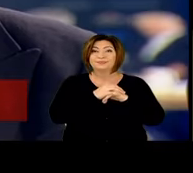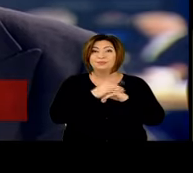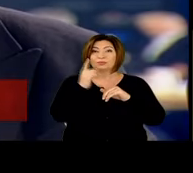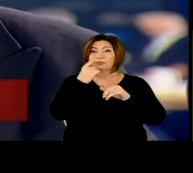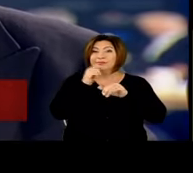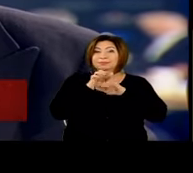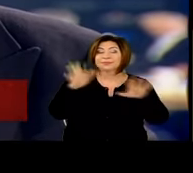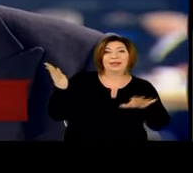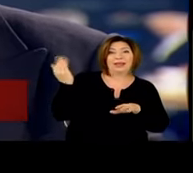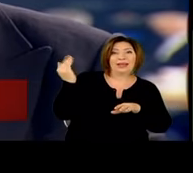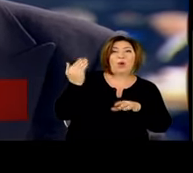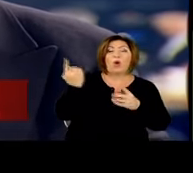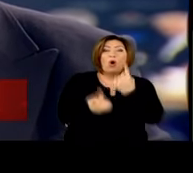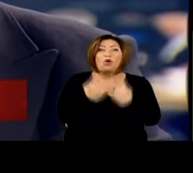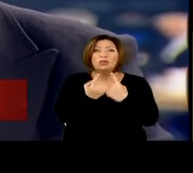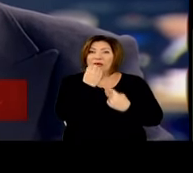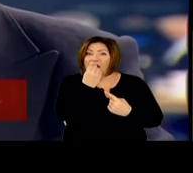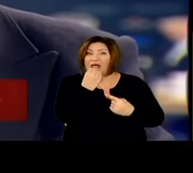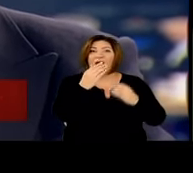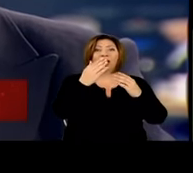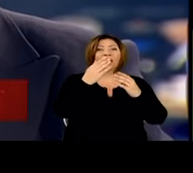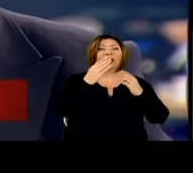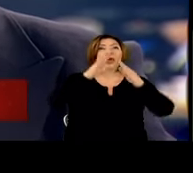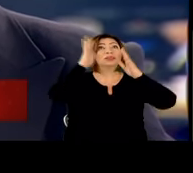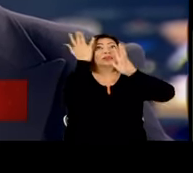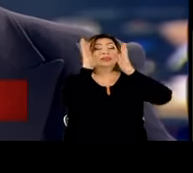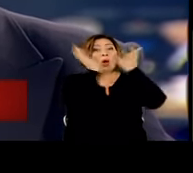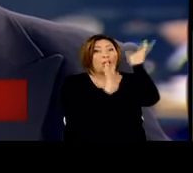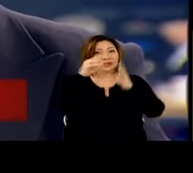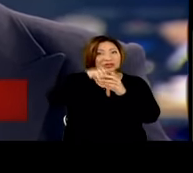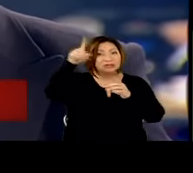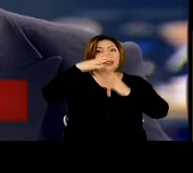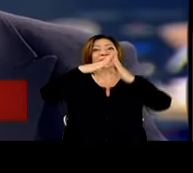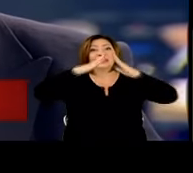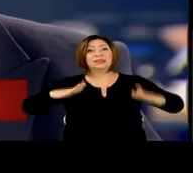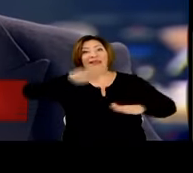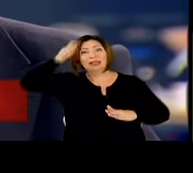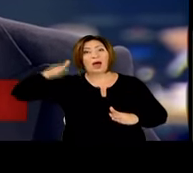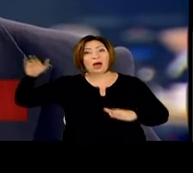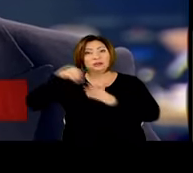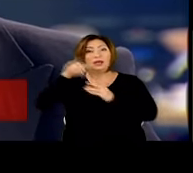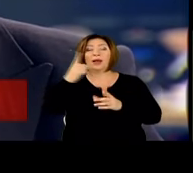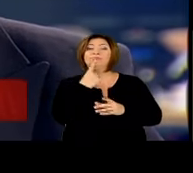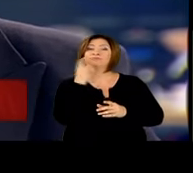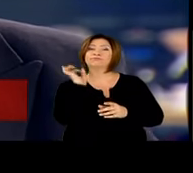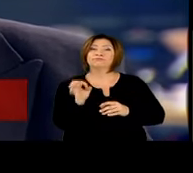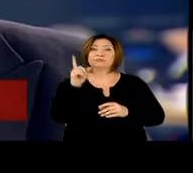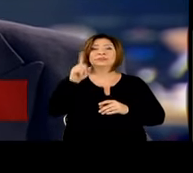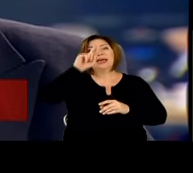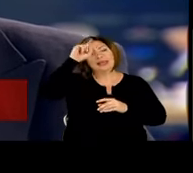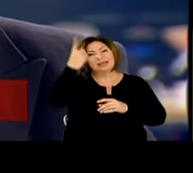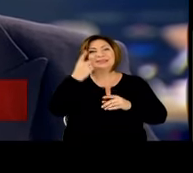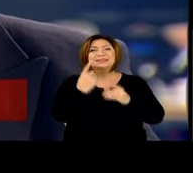yayılımdan gelir o. Mesela ot yer, çalı yer dağlarda, ormanlarda, onların eti çok lezzetli olur. Ama